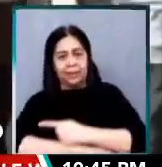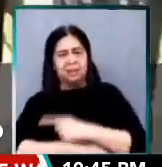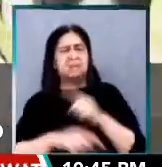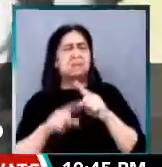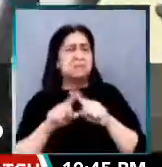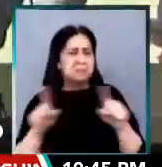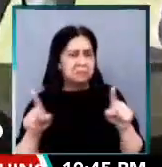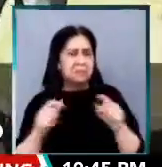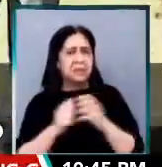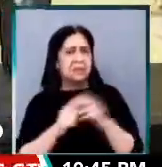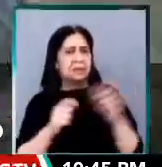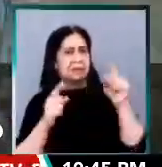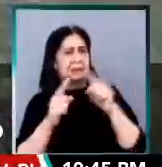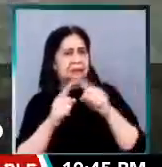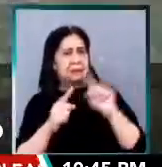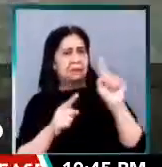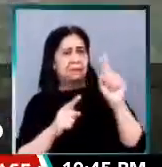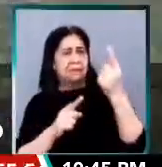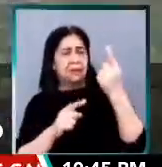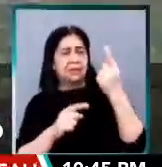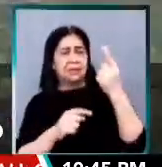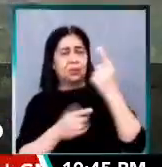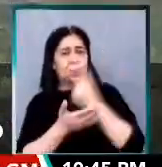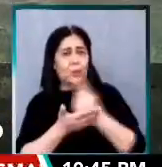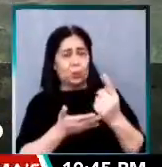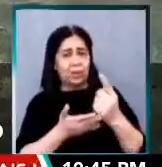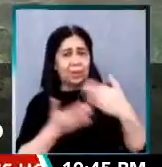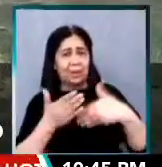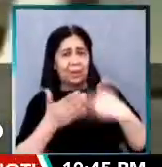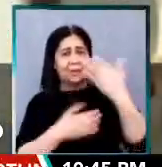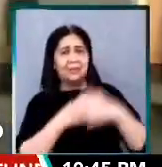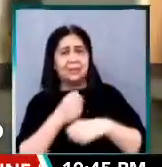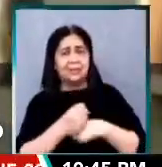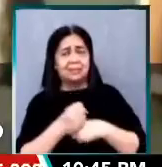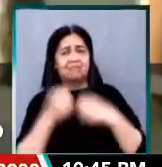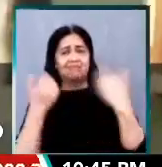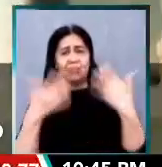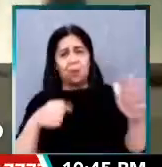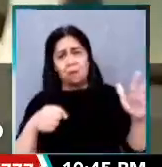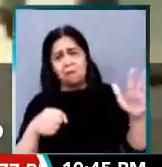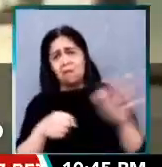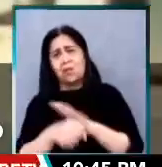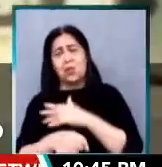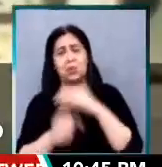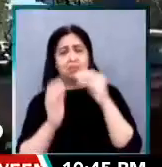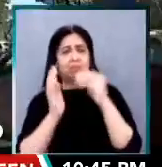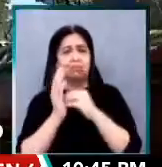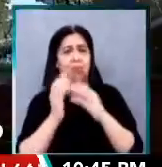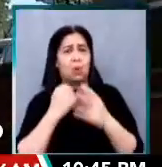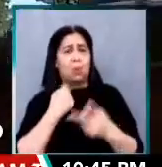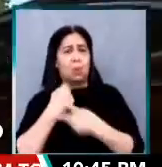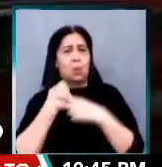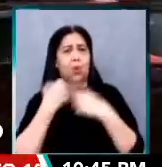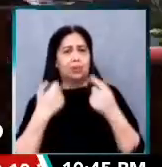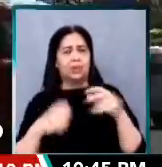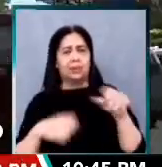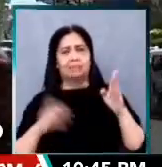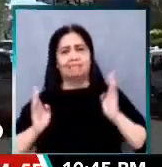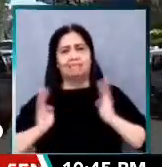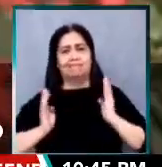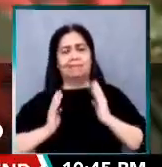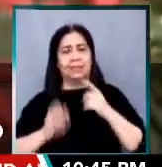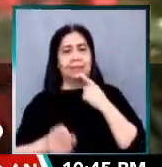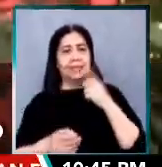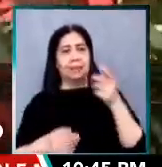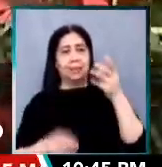sa unang linggo ng Enero ng susunod na taon, halos fully booked na ang City of Pines. Sabi ni Mayor Benjamin